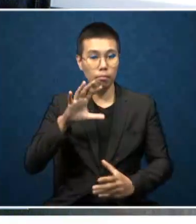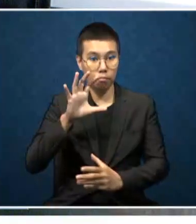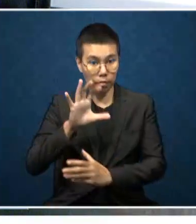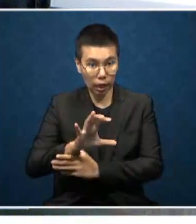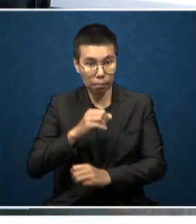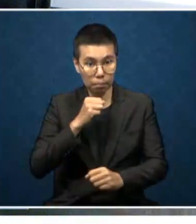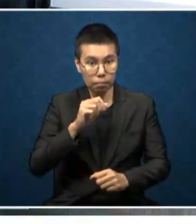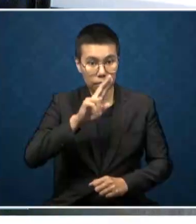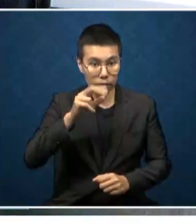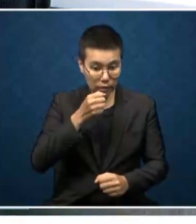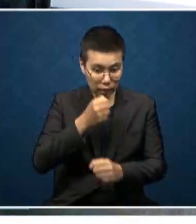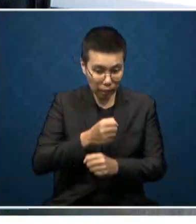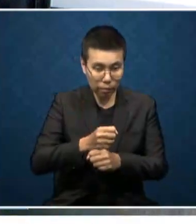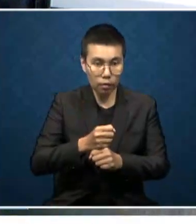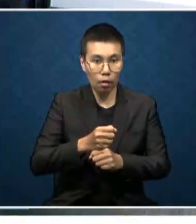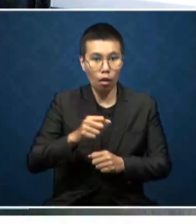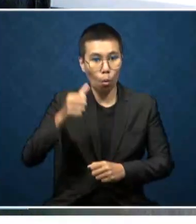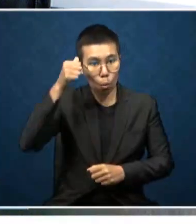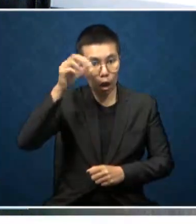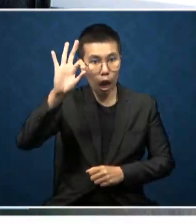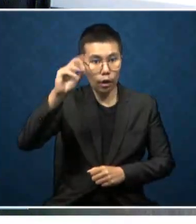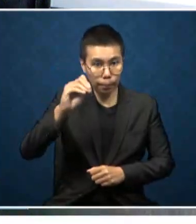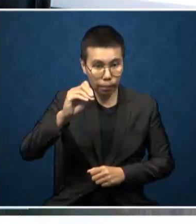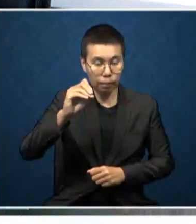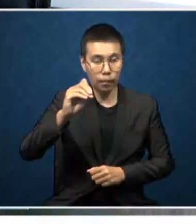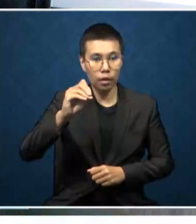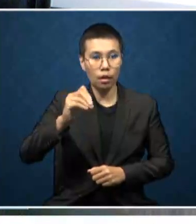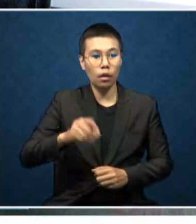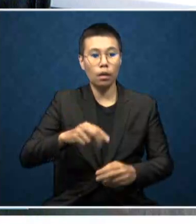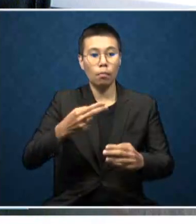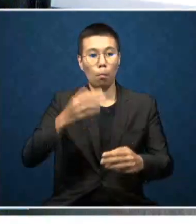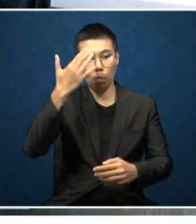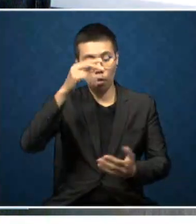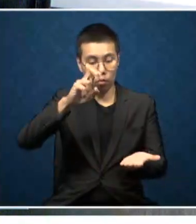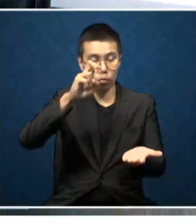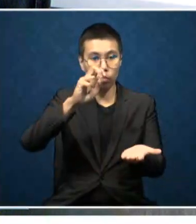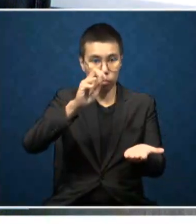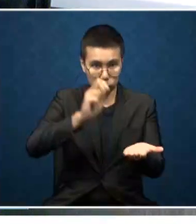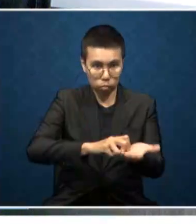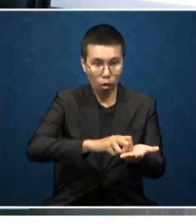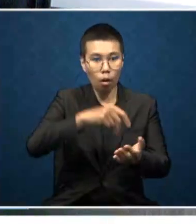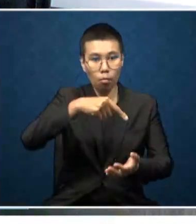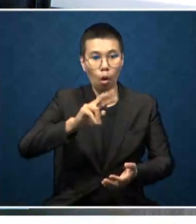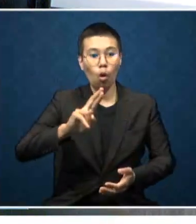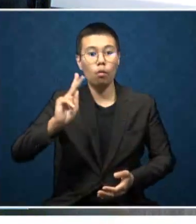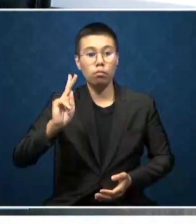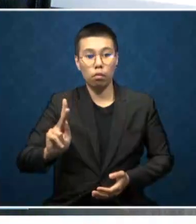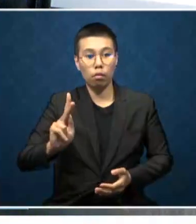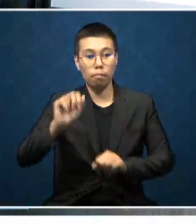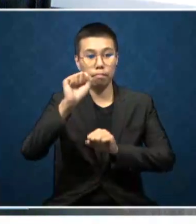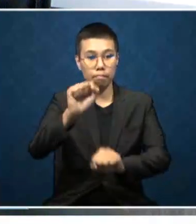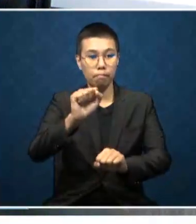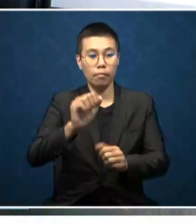ใช้ภายใน 90วันนับจากที่ลงในราชกิจานุเบกษาก็เมื่อลงในราชกิจานุเบกษา